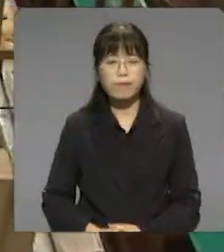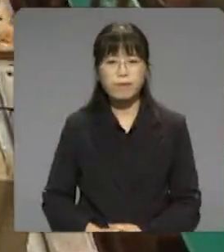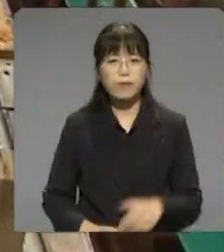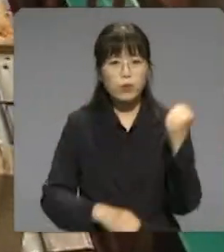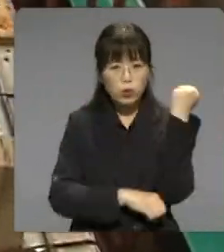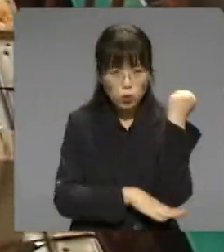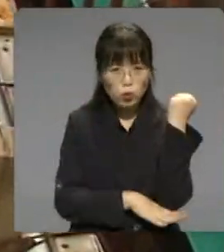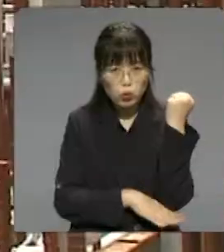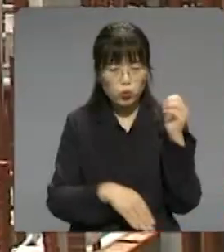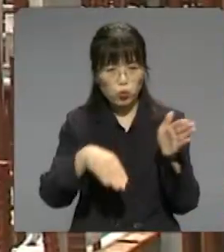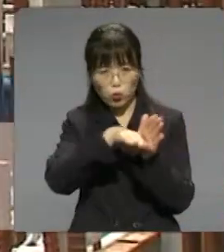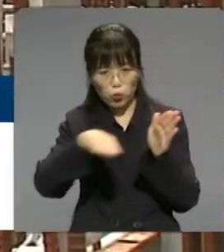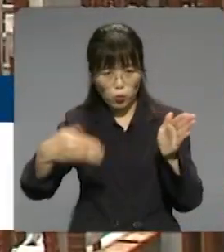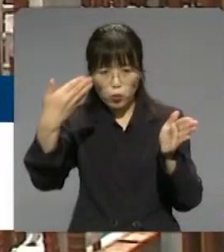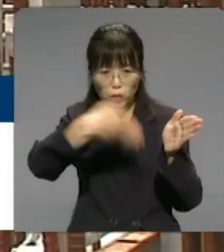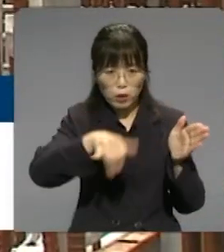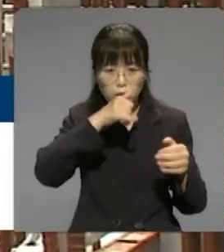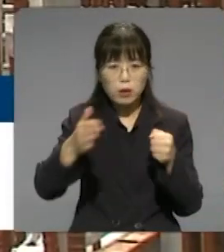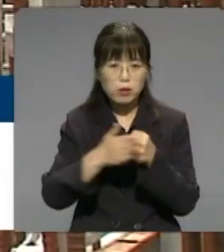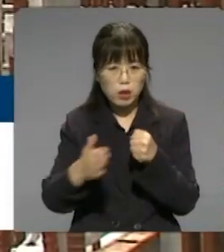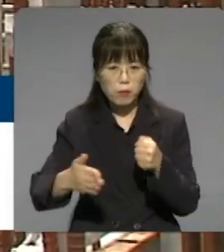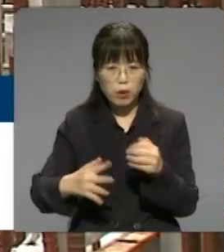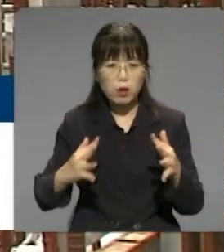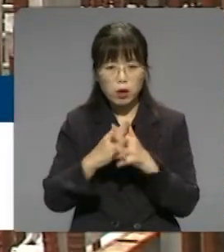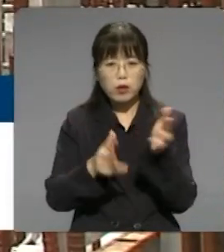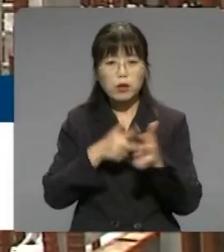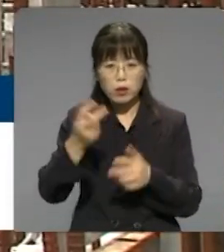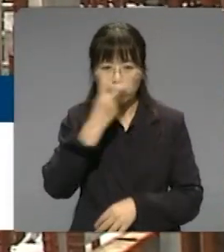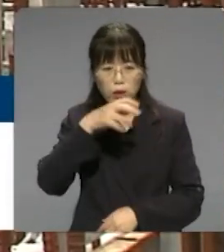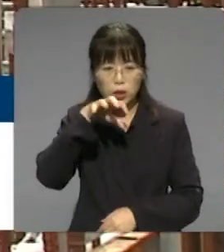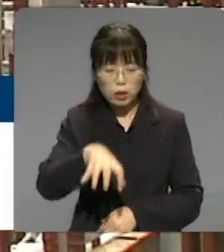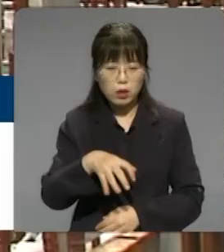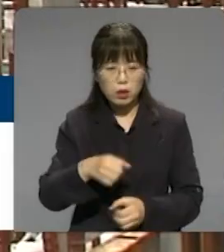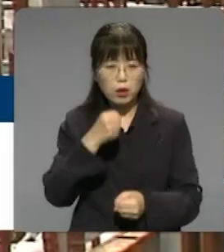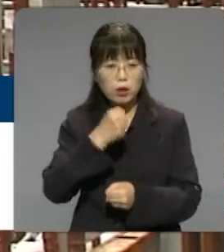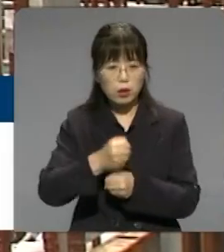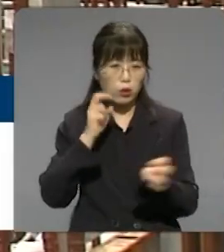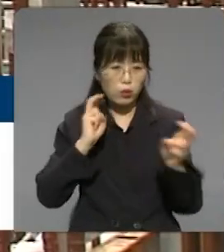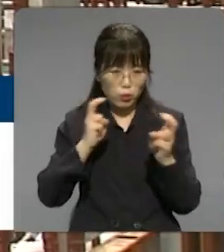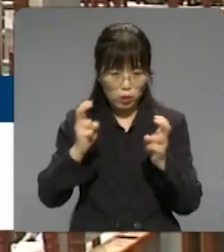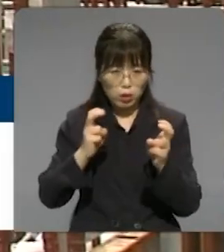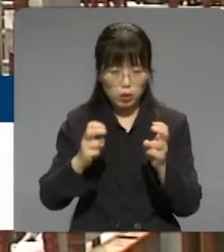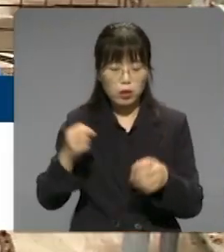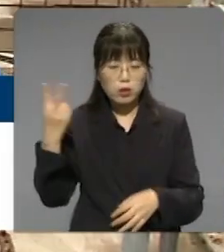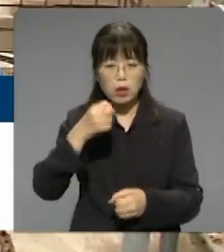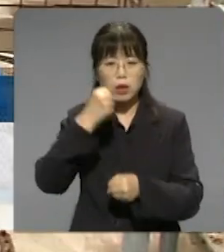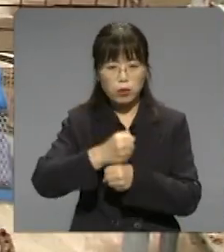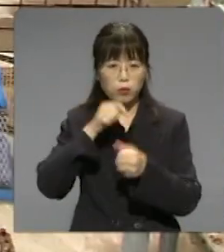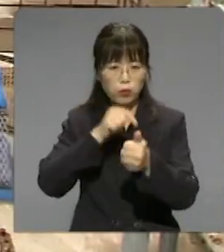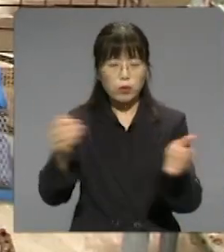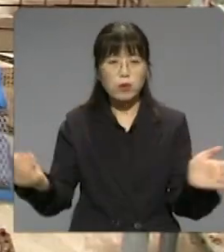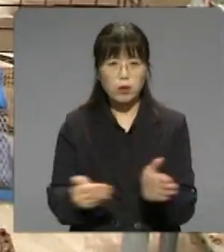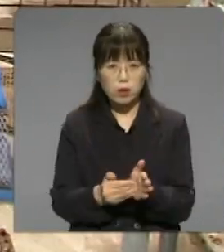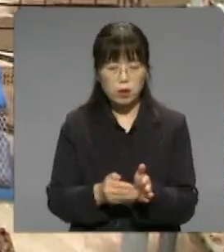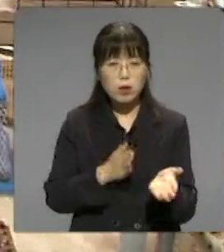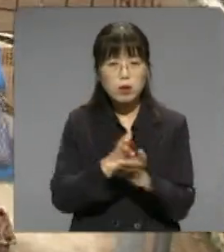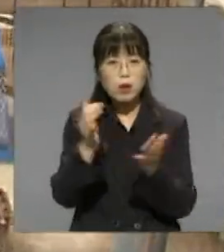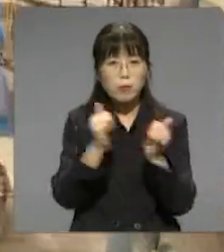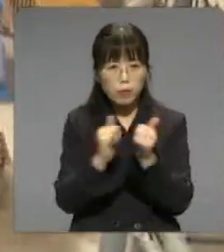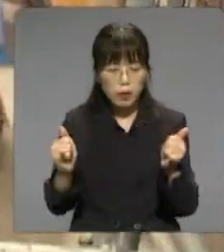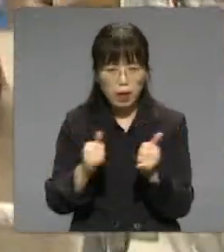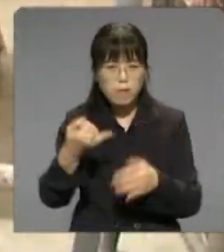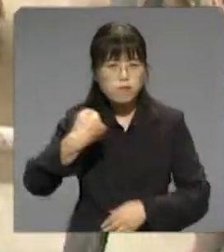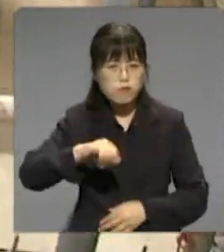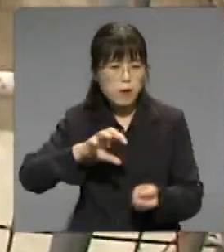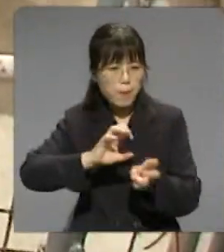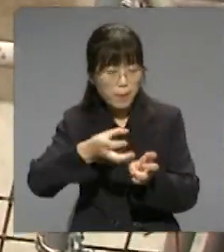기준 강도에 미달되어서 건설사업관리단에서 시공사로 하여금 재시공 지시를 하였습니다. 전문가는